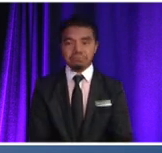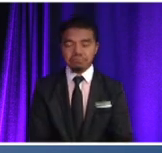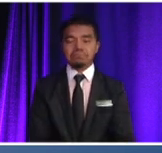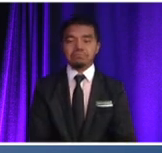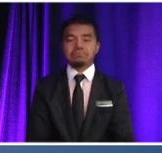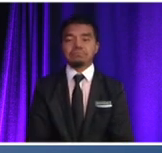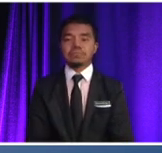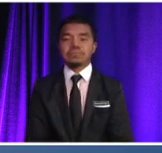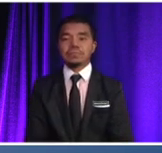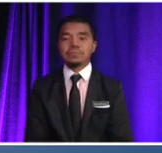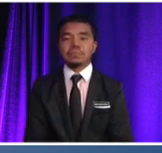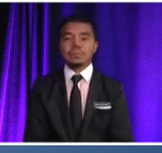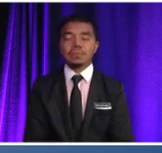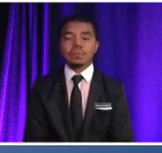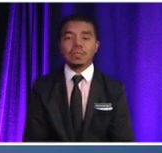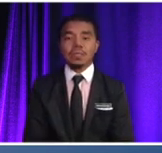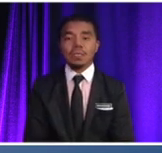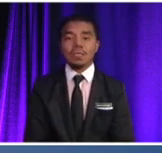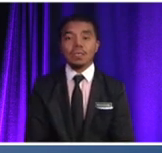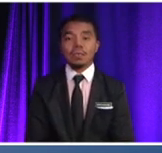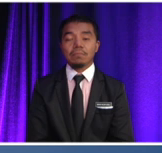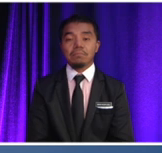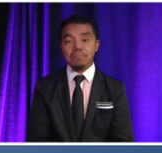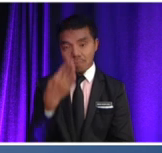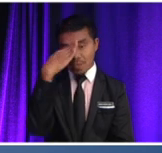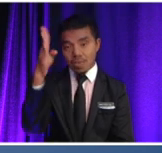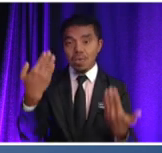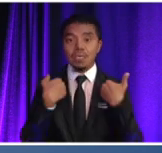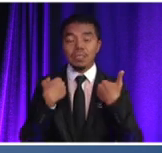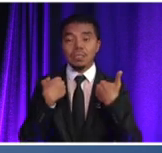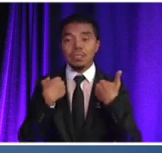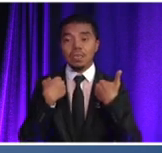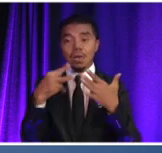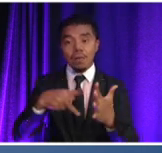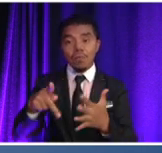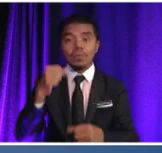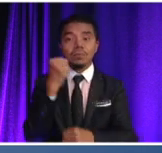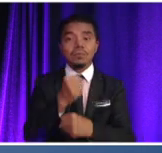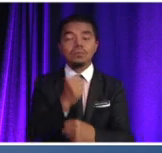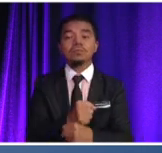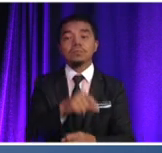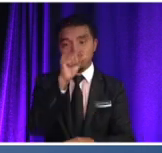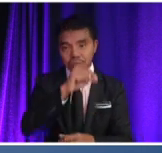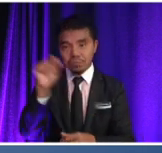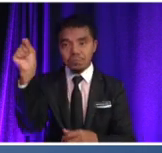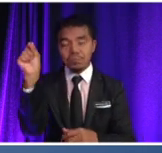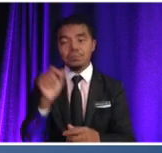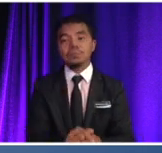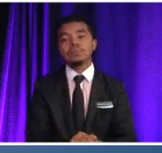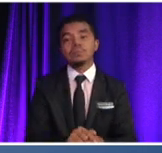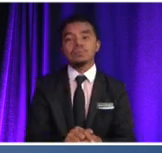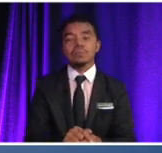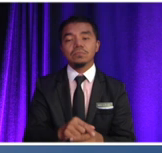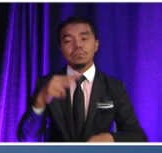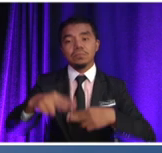jadi bagi mewujudkan peluang pekerjaan yang banyak ya betul meningkatkan pelaburan dari luar negara juga